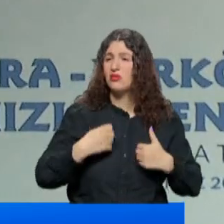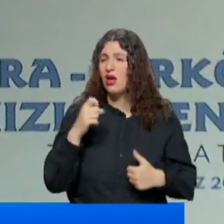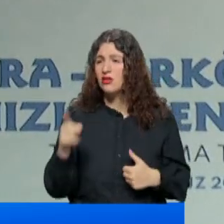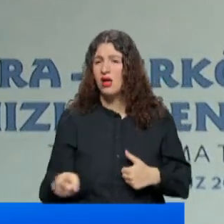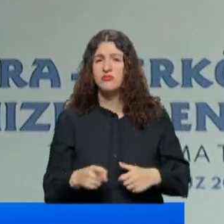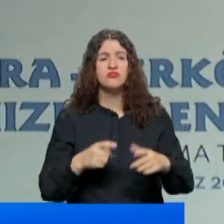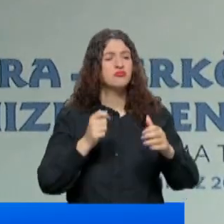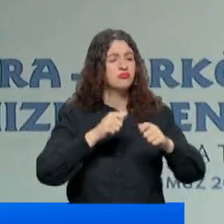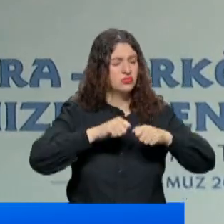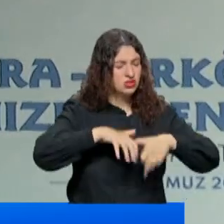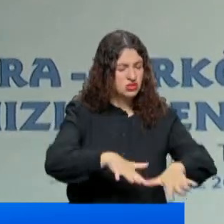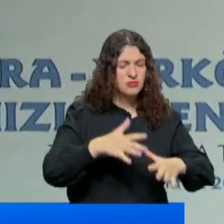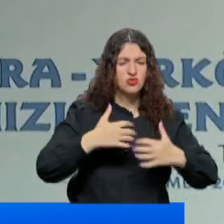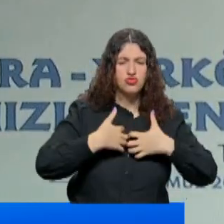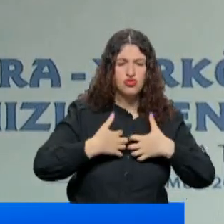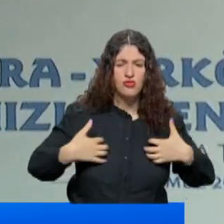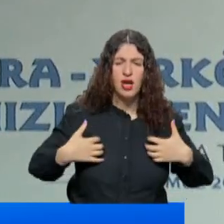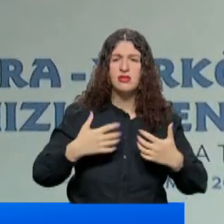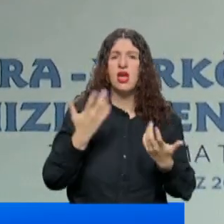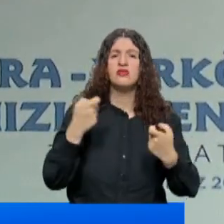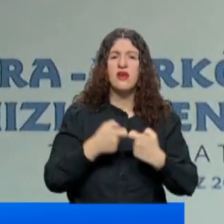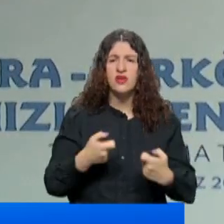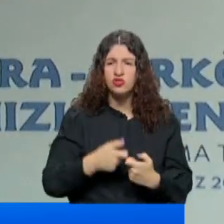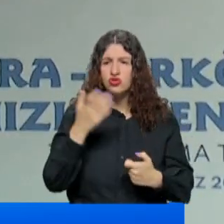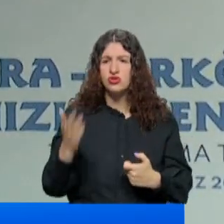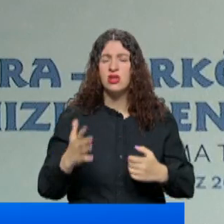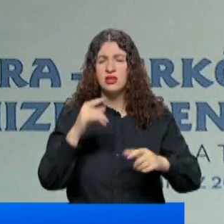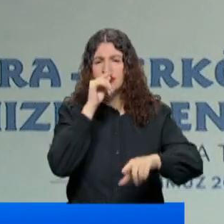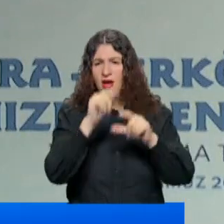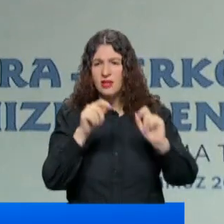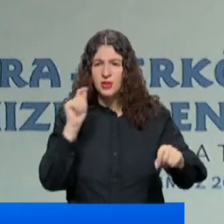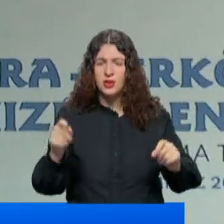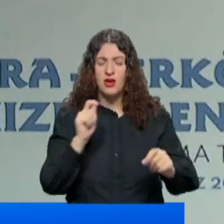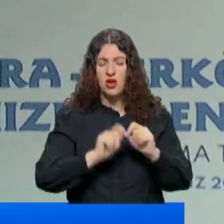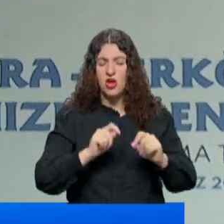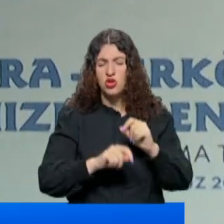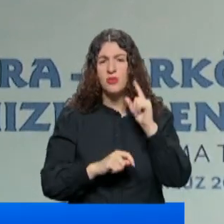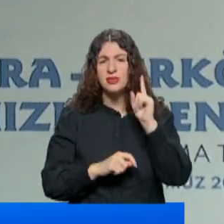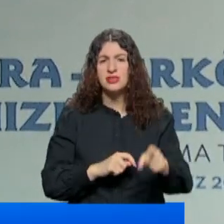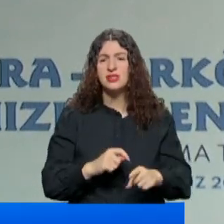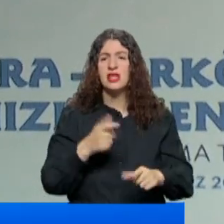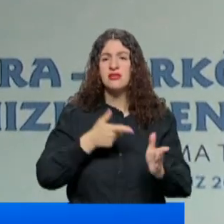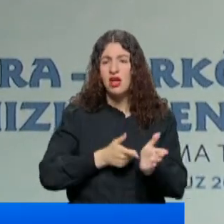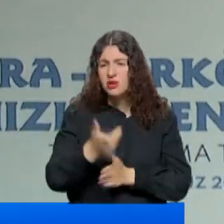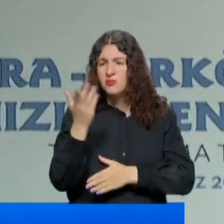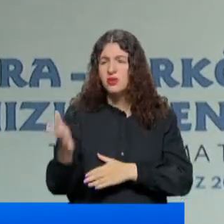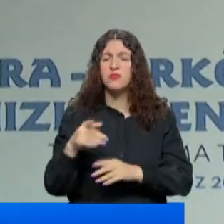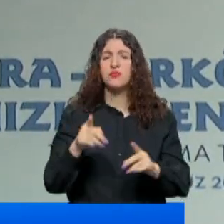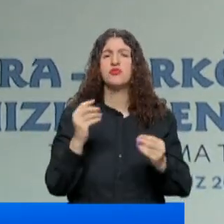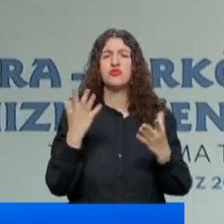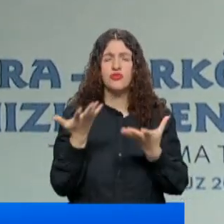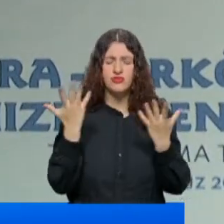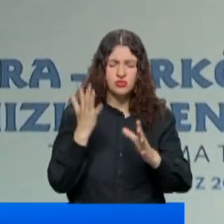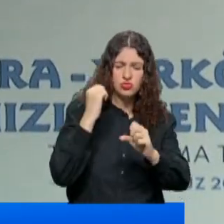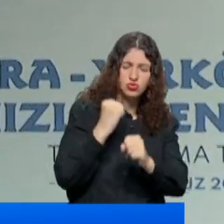sağlığına, altyapısından güvenliğine, savaşından salgınına, ekonomisinden tarımına bunca